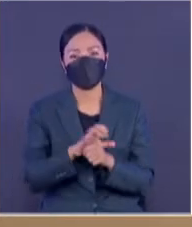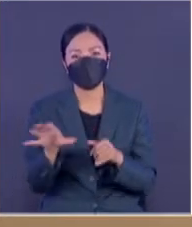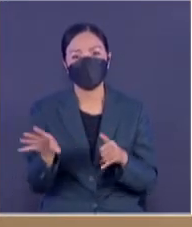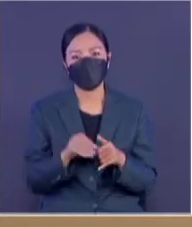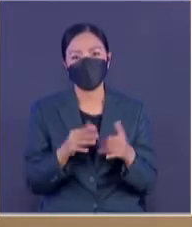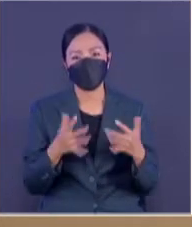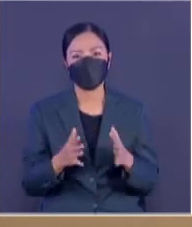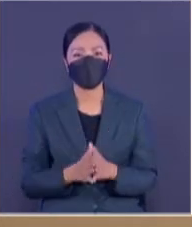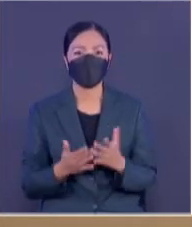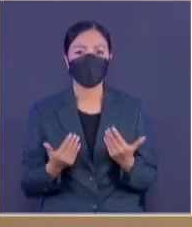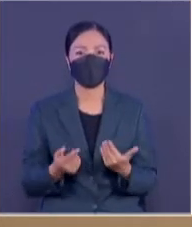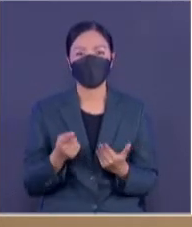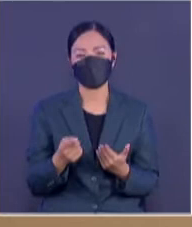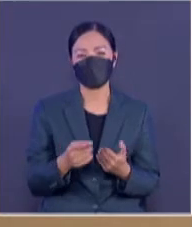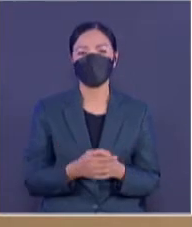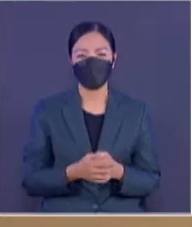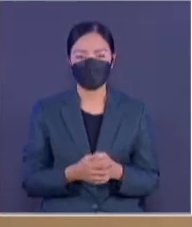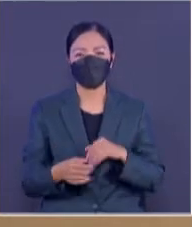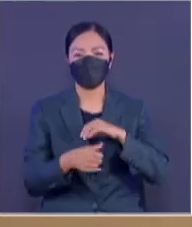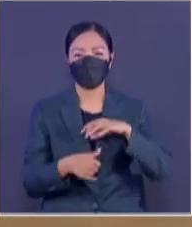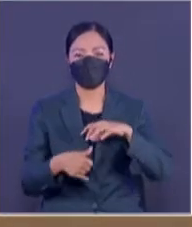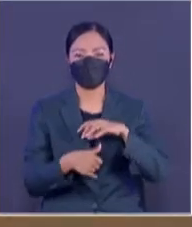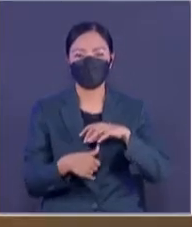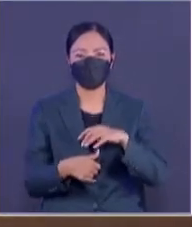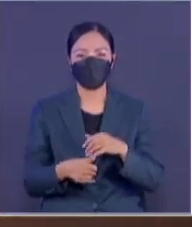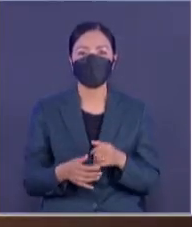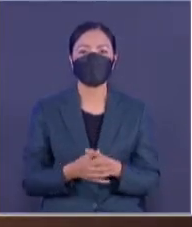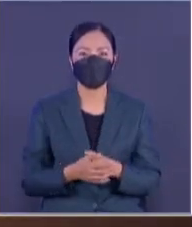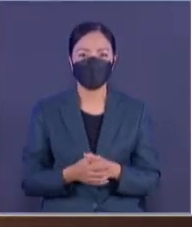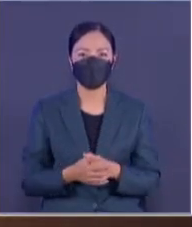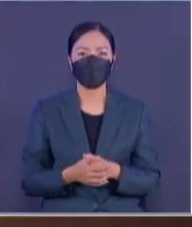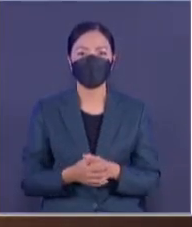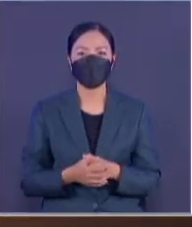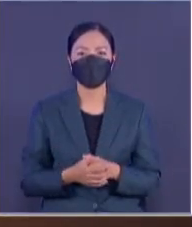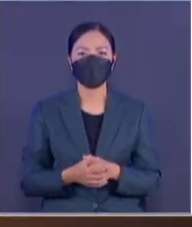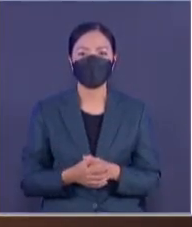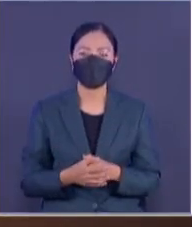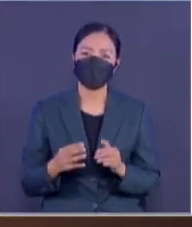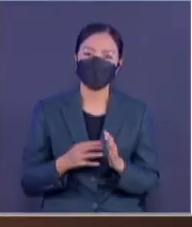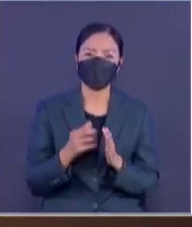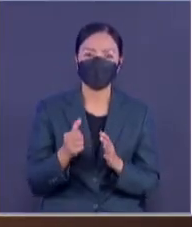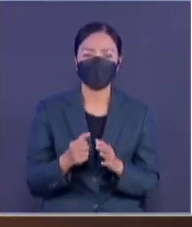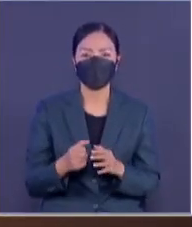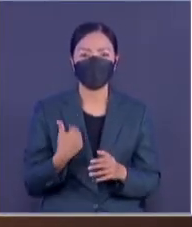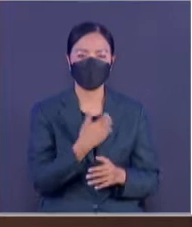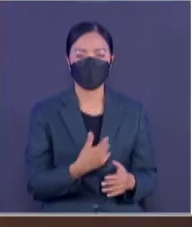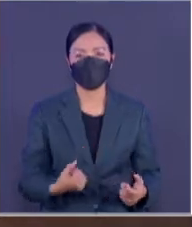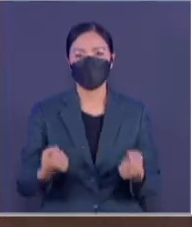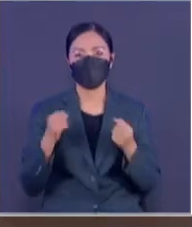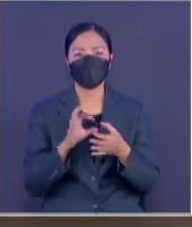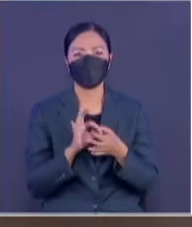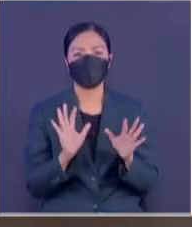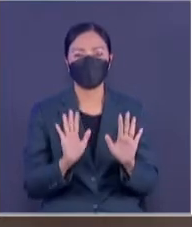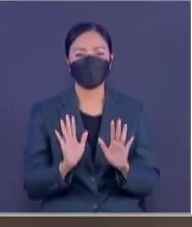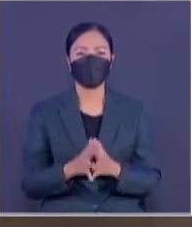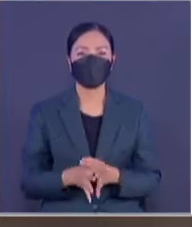โควิชนายที่แล้วตอนนี้อยู่ระหว่างการจากตัวเว้นระยะห่างตามมาตรการแต่โชคดีที่ไม่มีอาการอะไรที่น่าเป็นห่วง